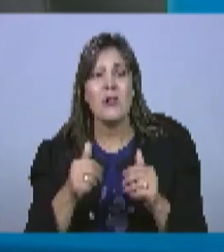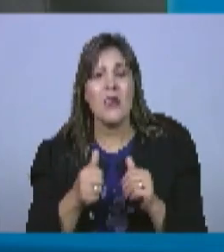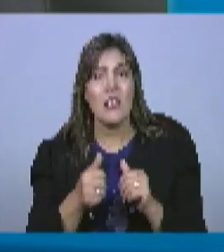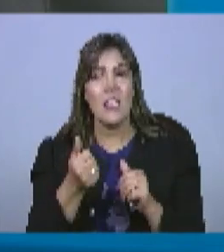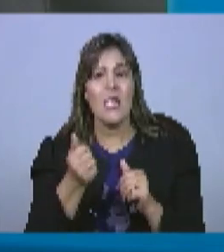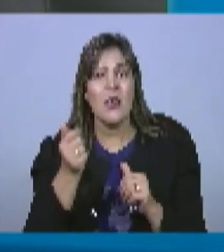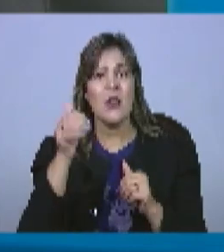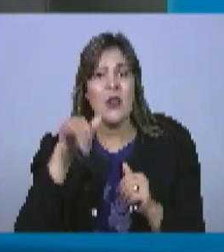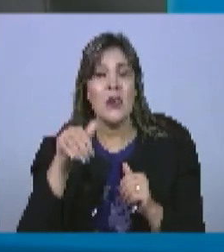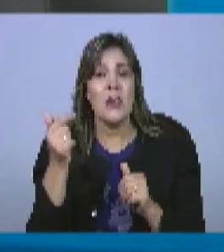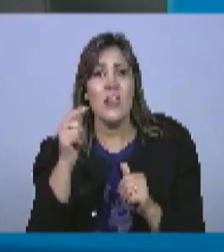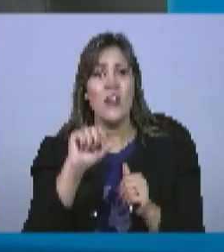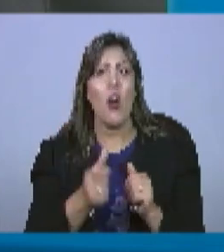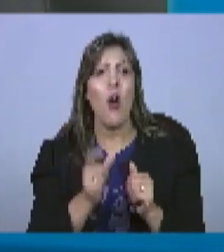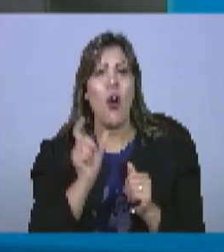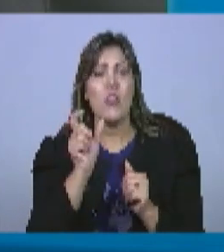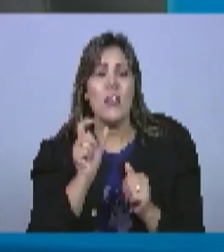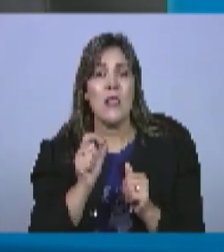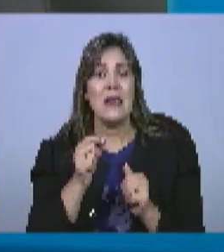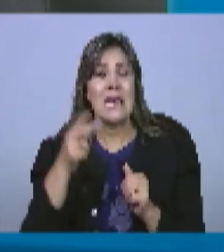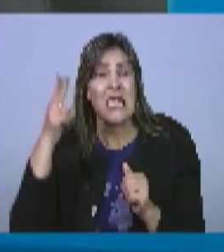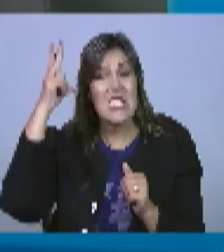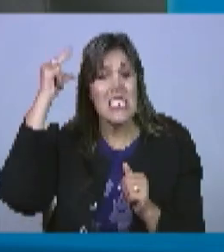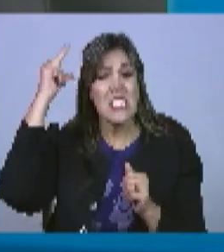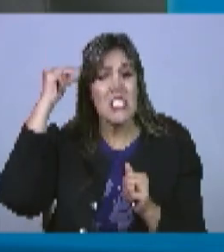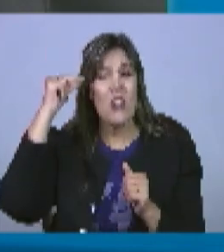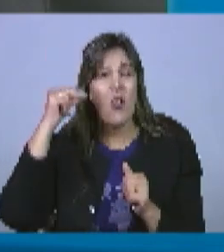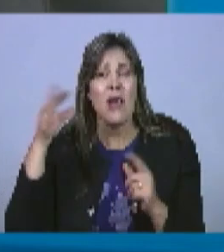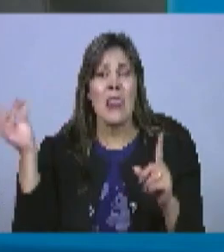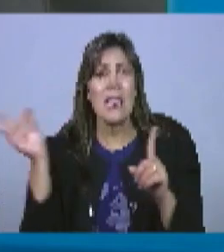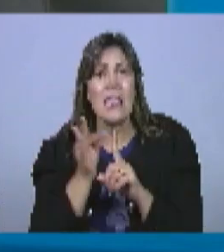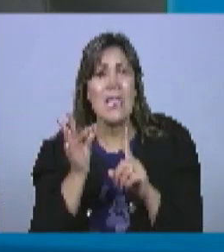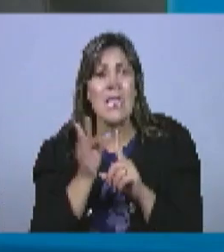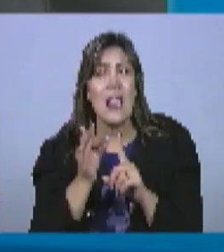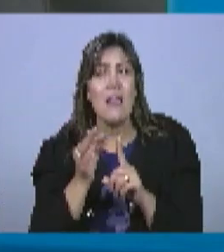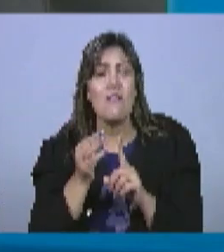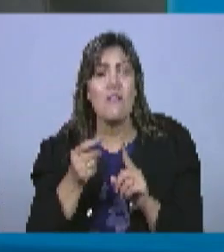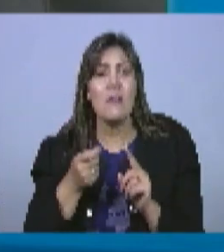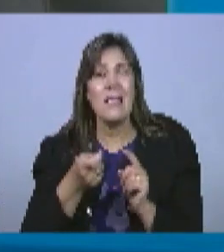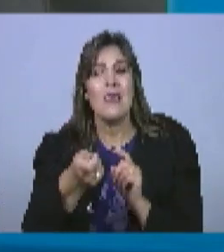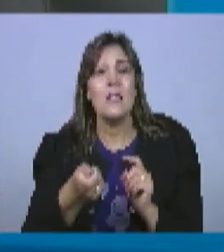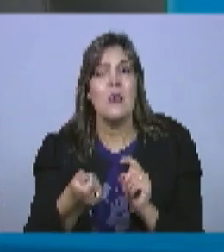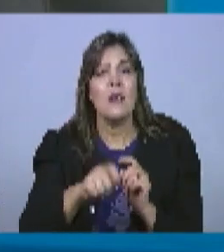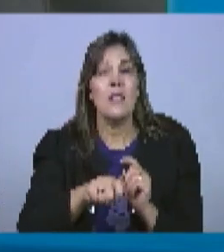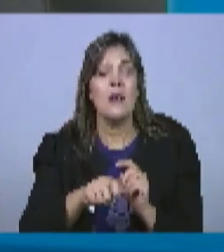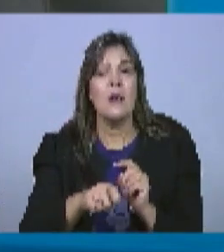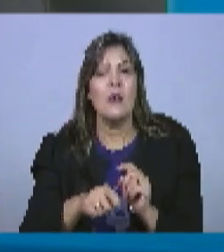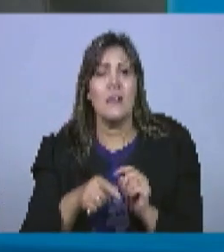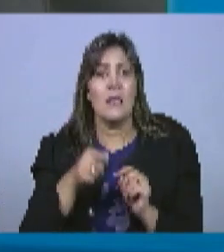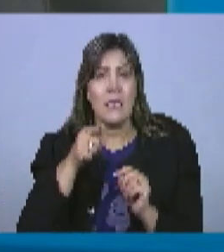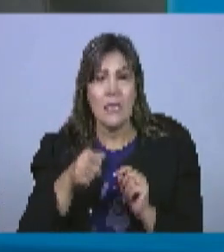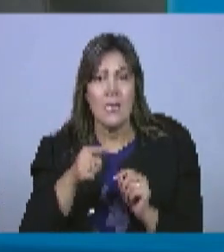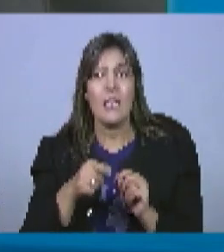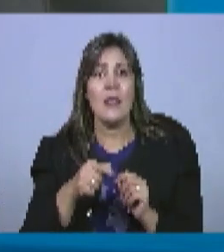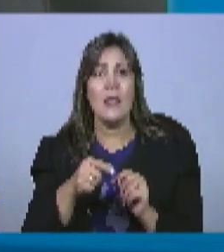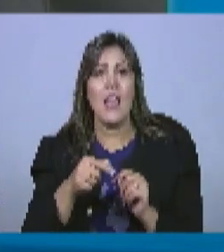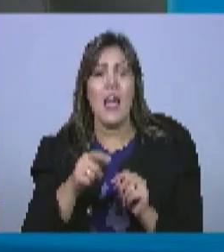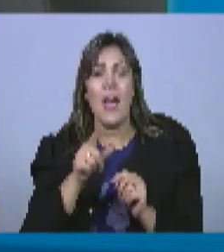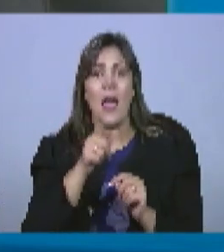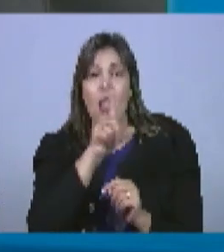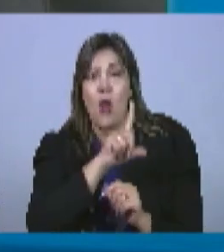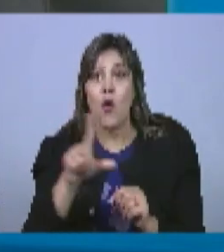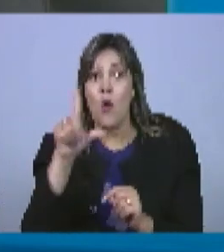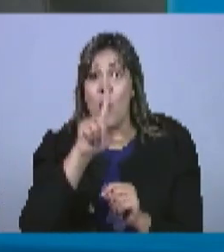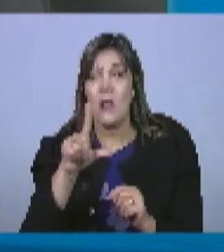ان فكره ان اسرائيل بتستهدف من خلال الاغتيالات ان هي بتصفي كوادر